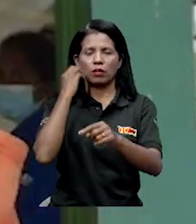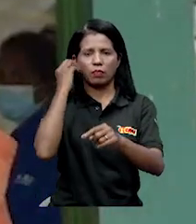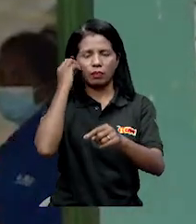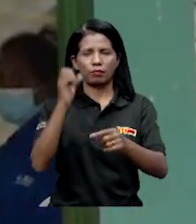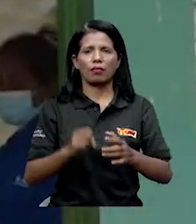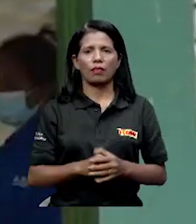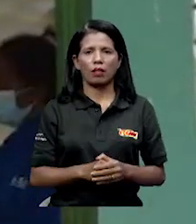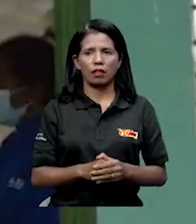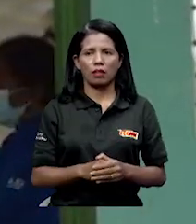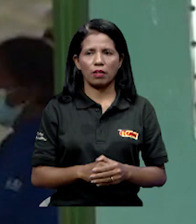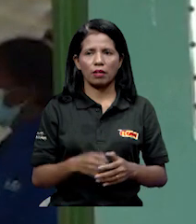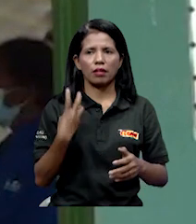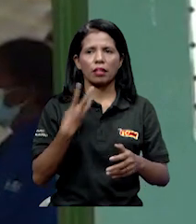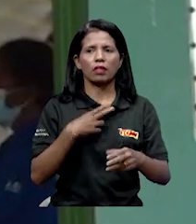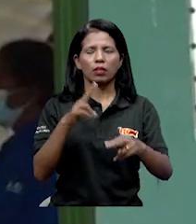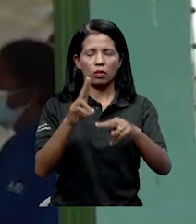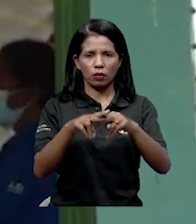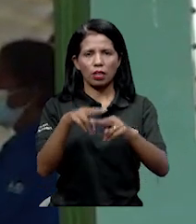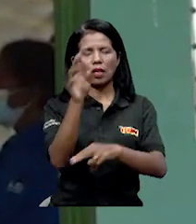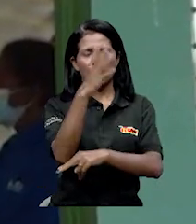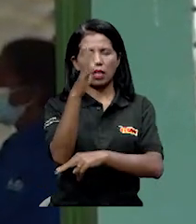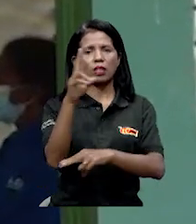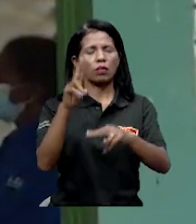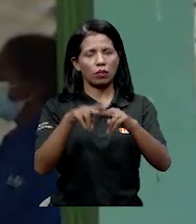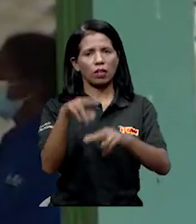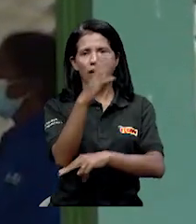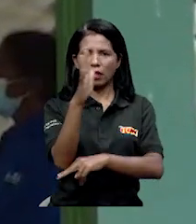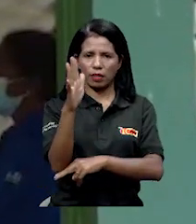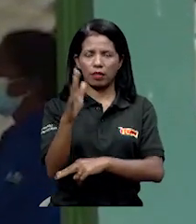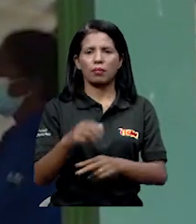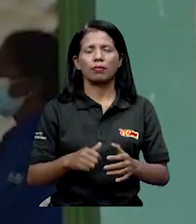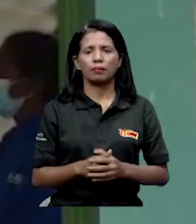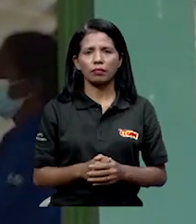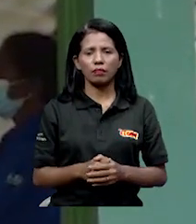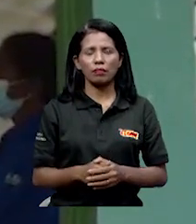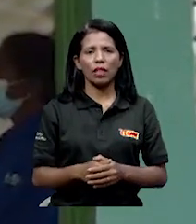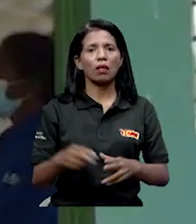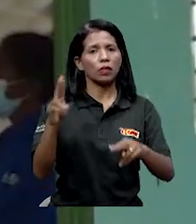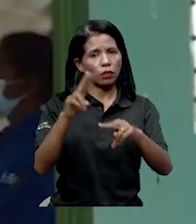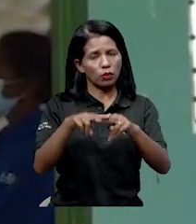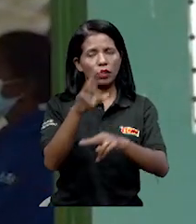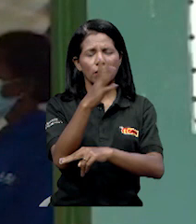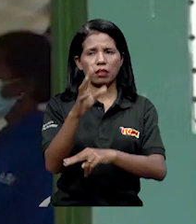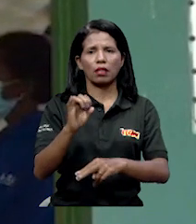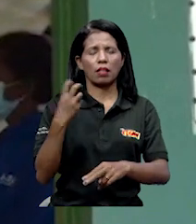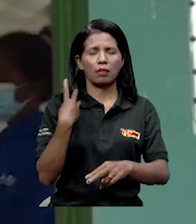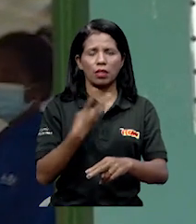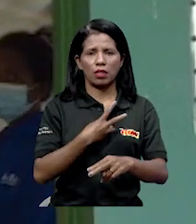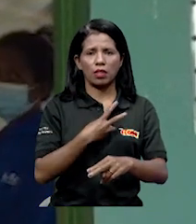kamu bafali kita turi ha ayokos to iha neba to iha ayokos anu nama mai la